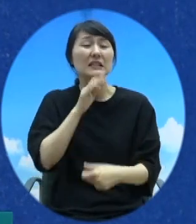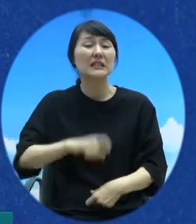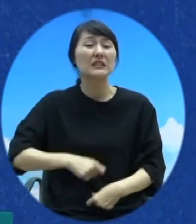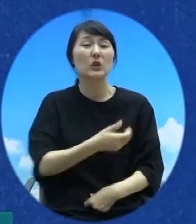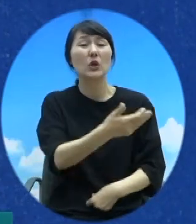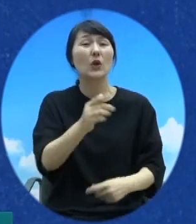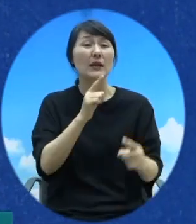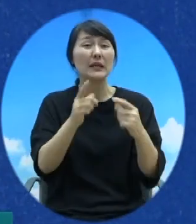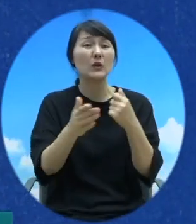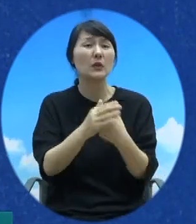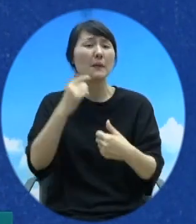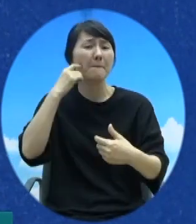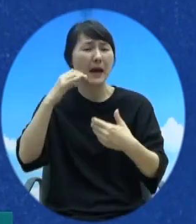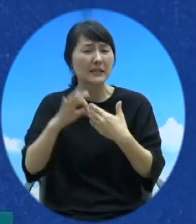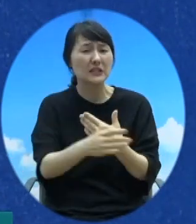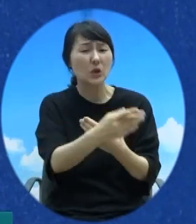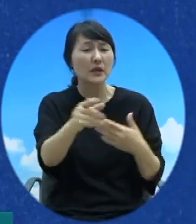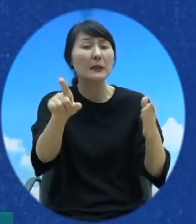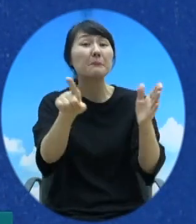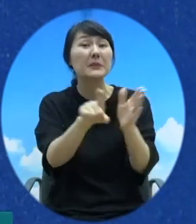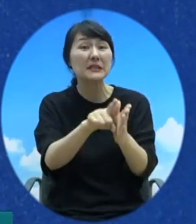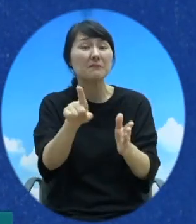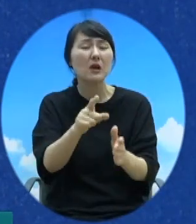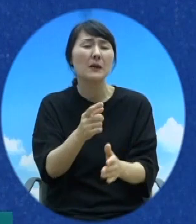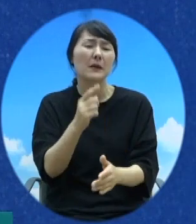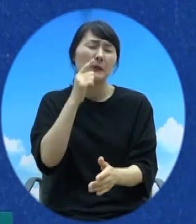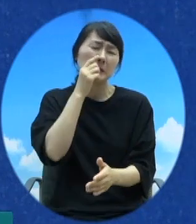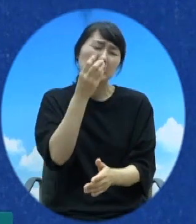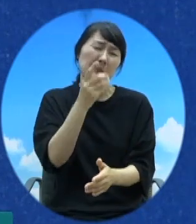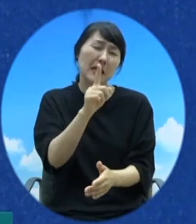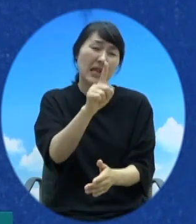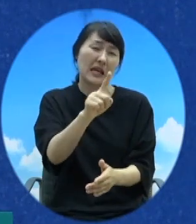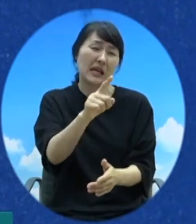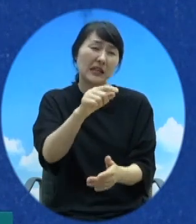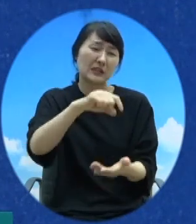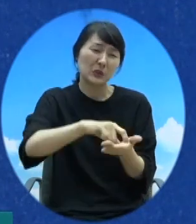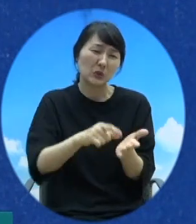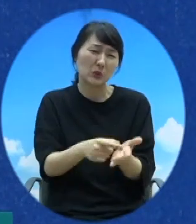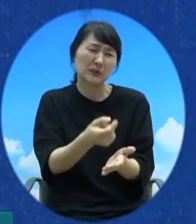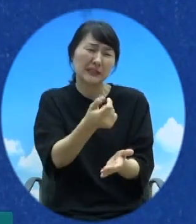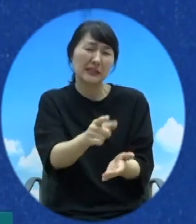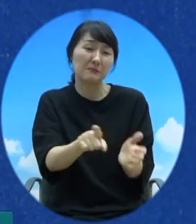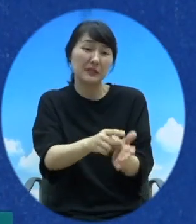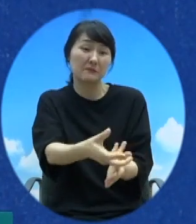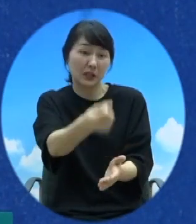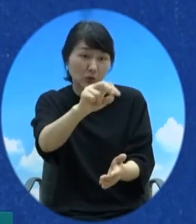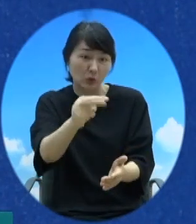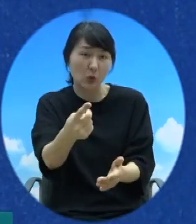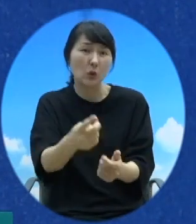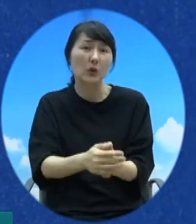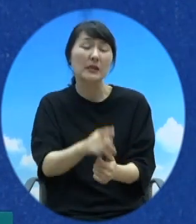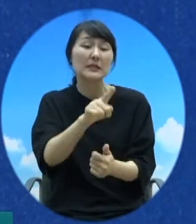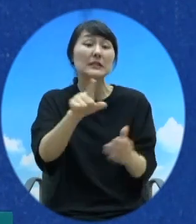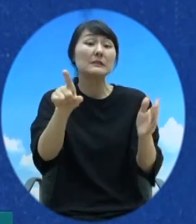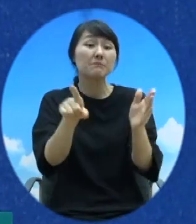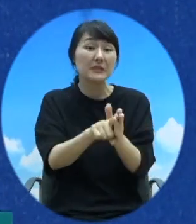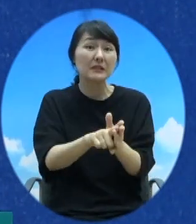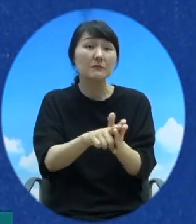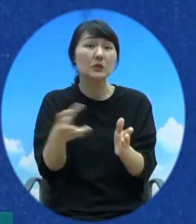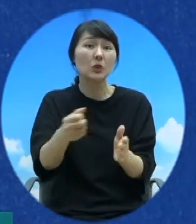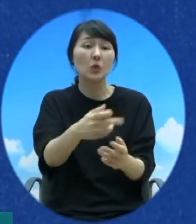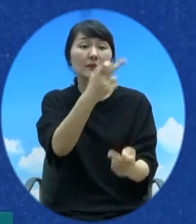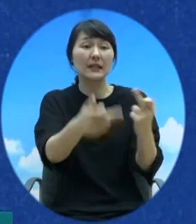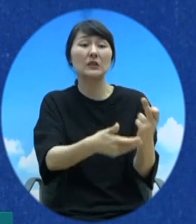너희에게 이르노니 만일 너희에게 믿음이 겨자씨 한 알만큼만 있어도 그 믿음은